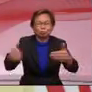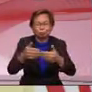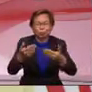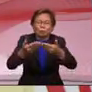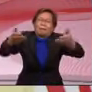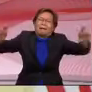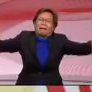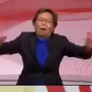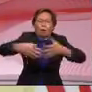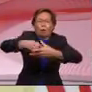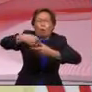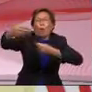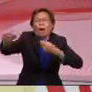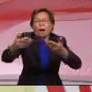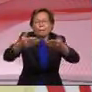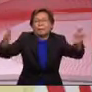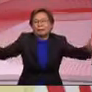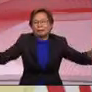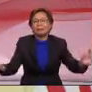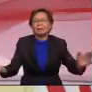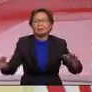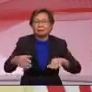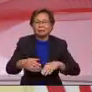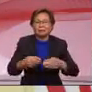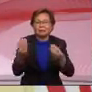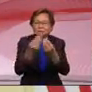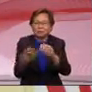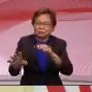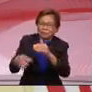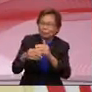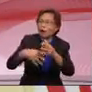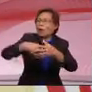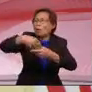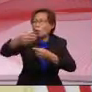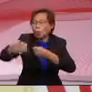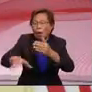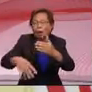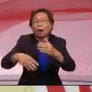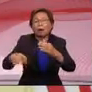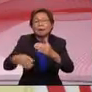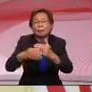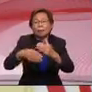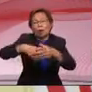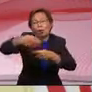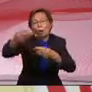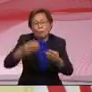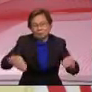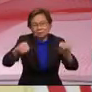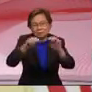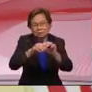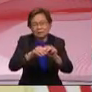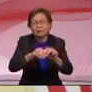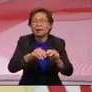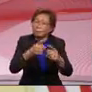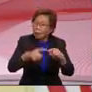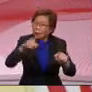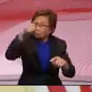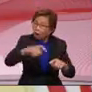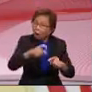tadi membenarkan mereka menambah jumlah di luar masjid. Tapi syaratnya, SOP-nya